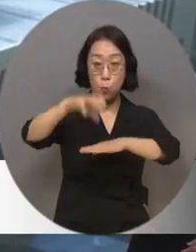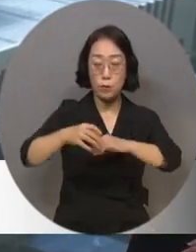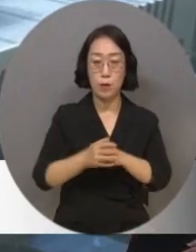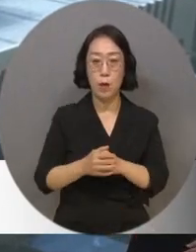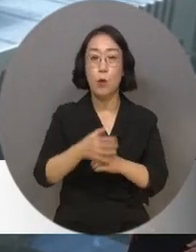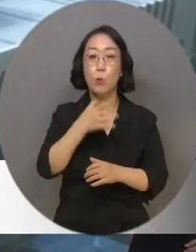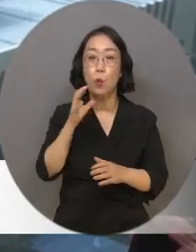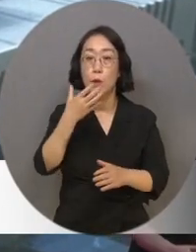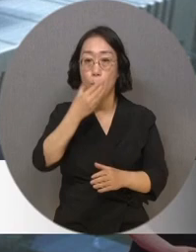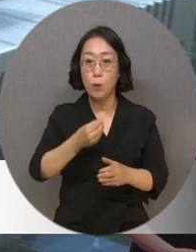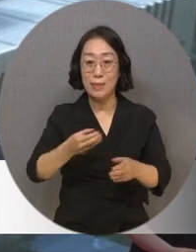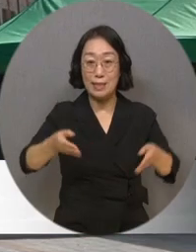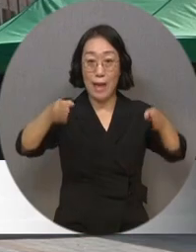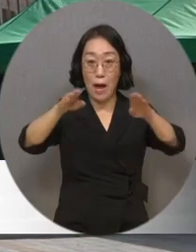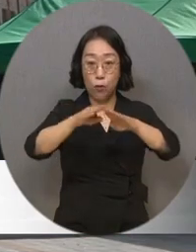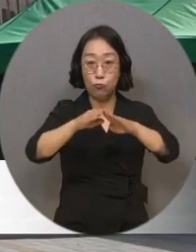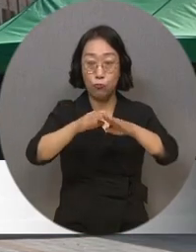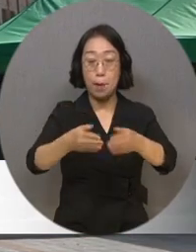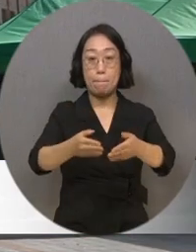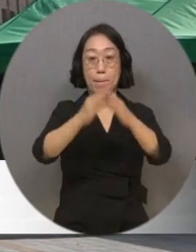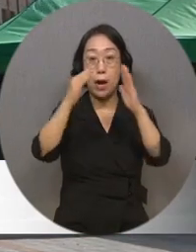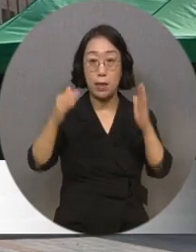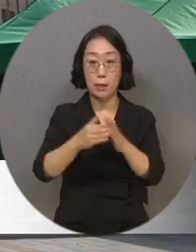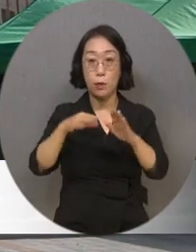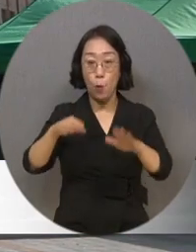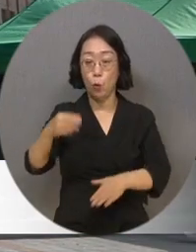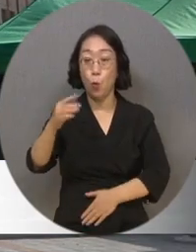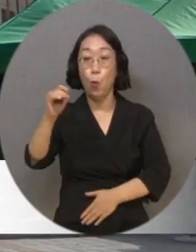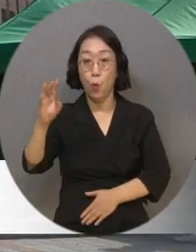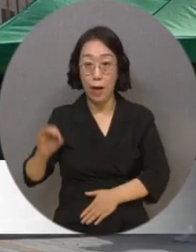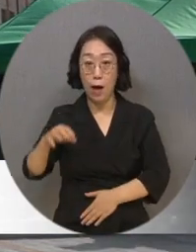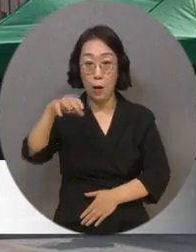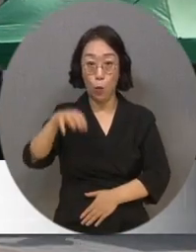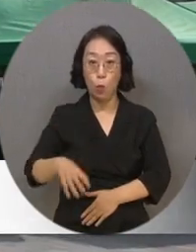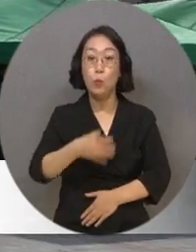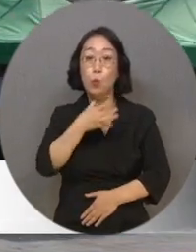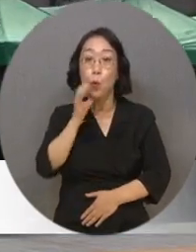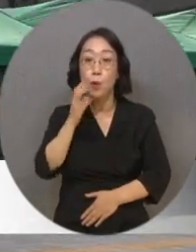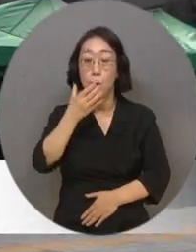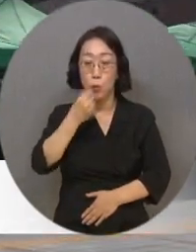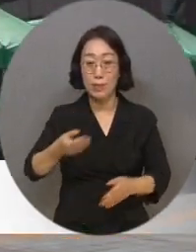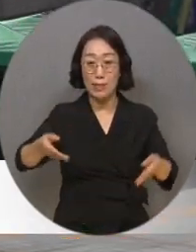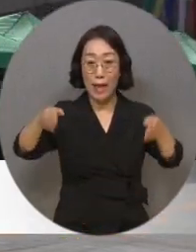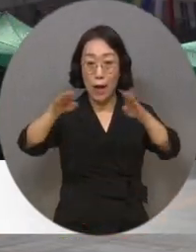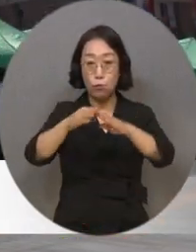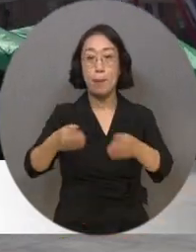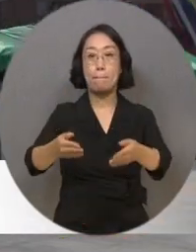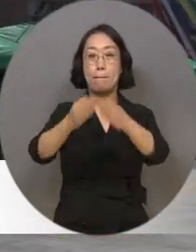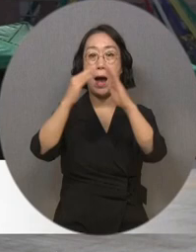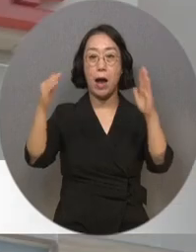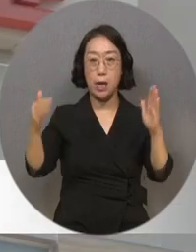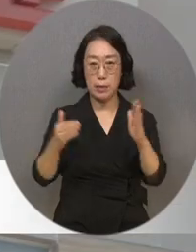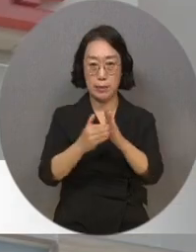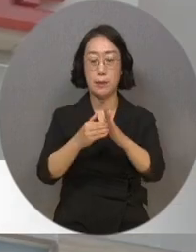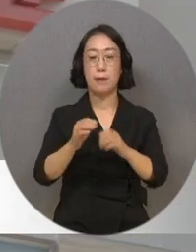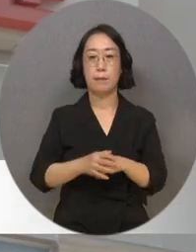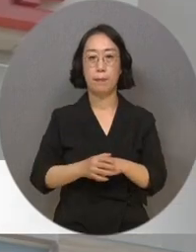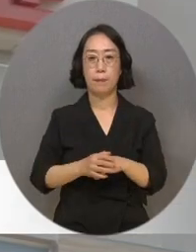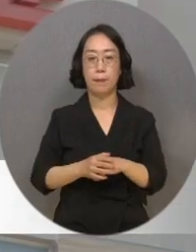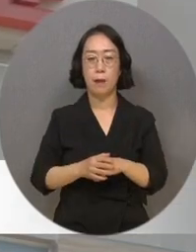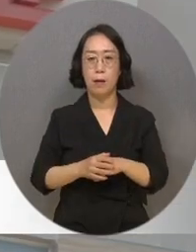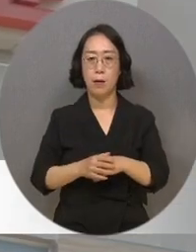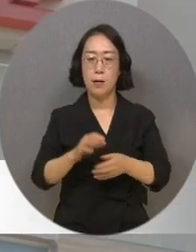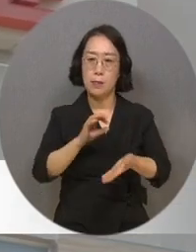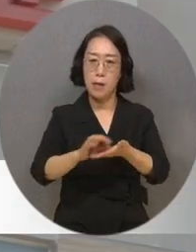노인복지타운을 개관한데 이어 이번달 도양읍에 도양 노인건강복지타운을 준공했습니다 총